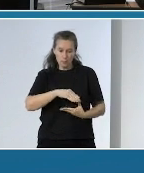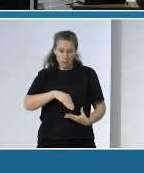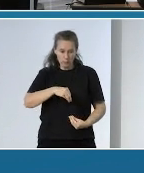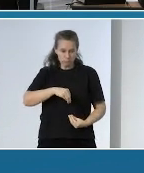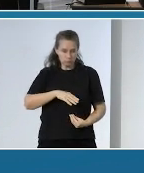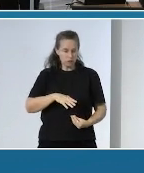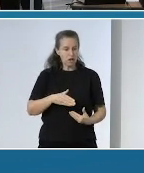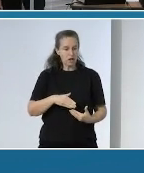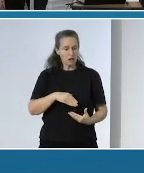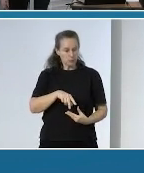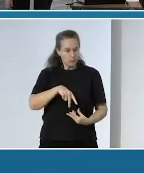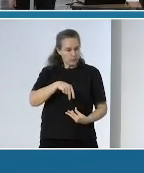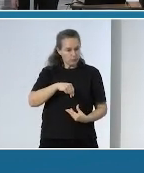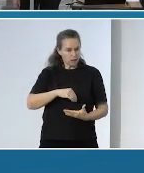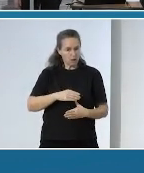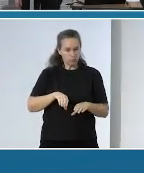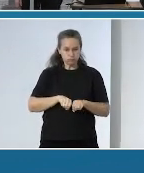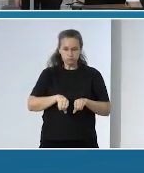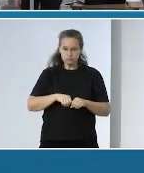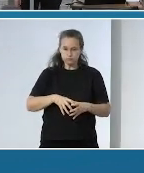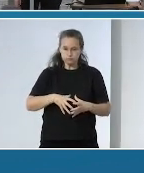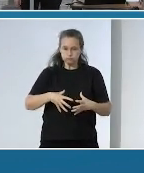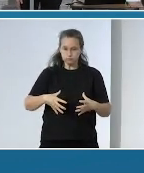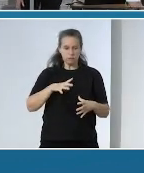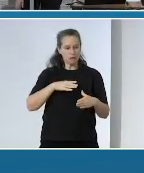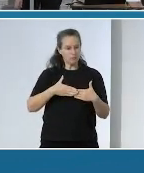C'est la placode optique.